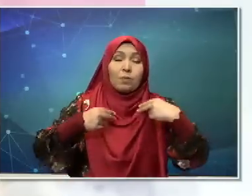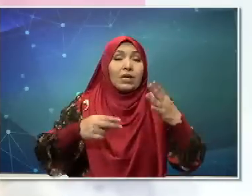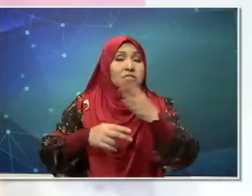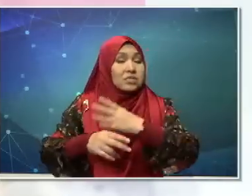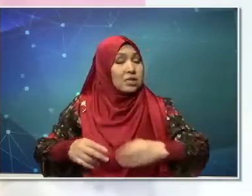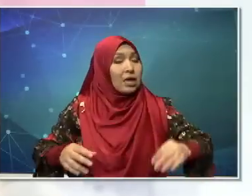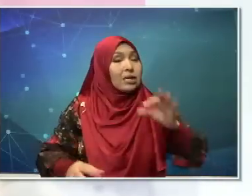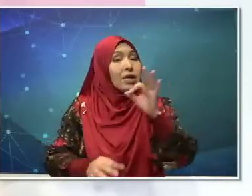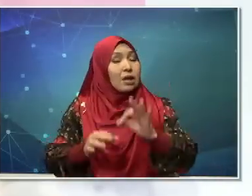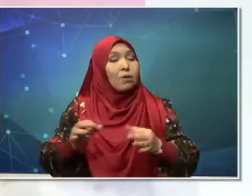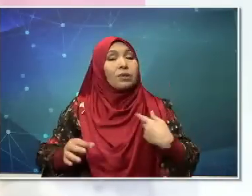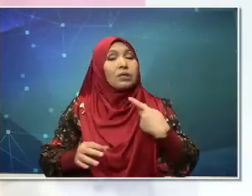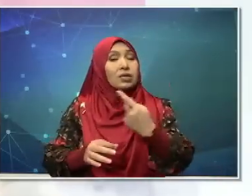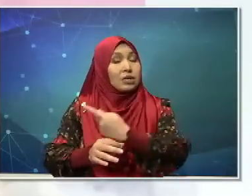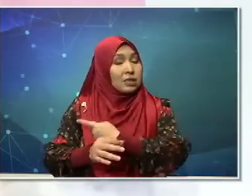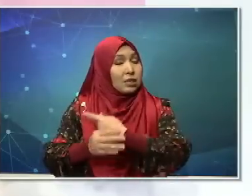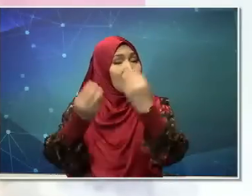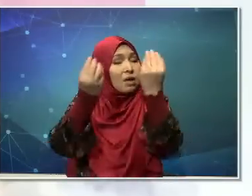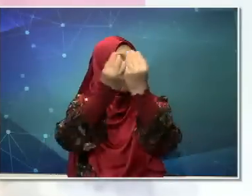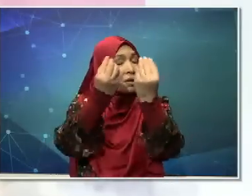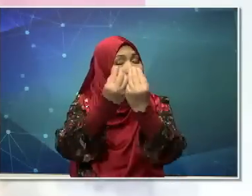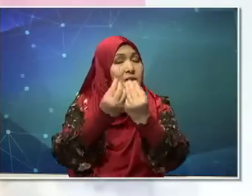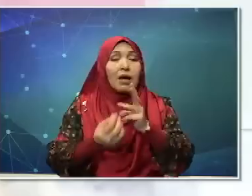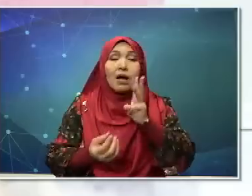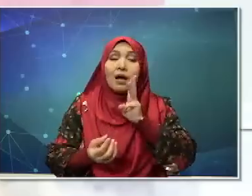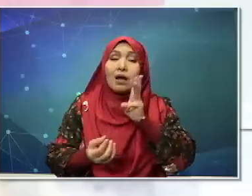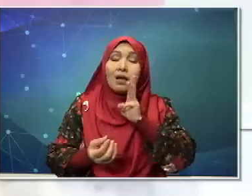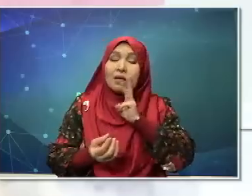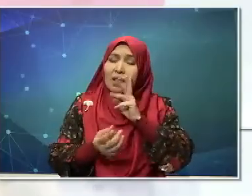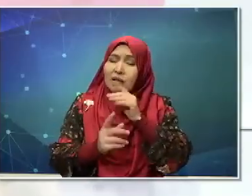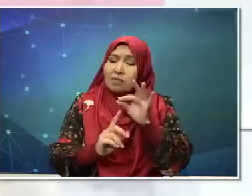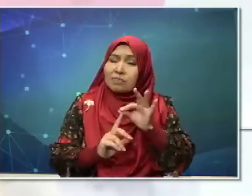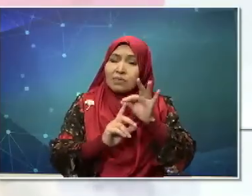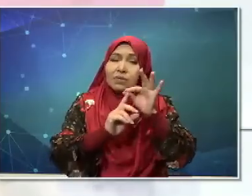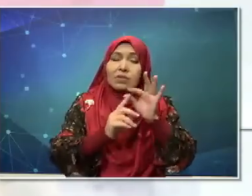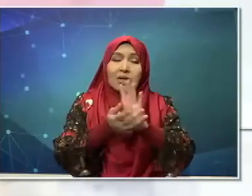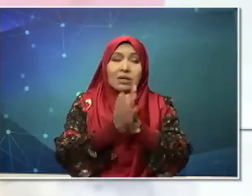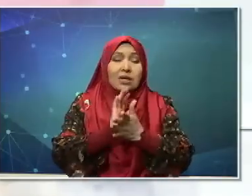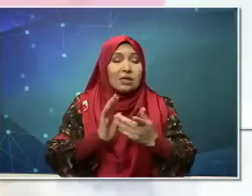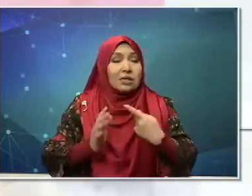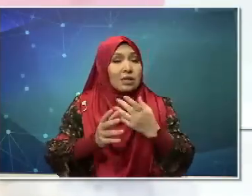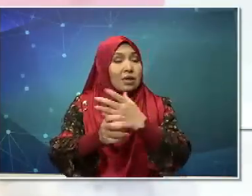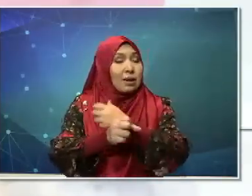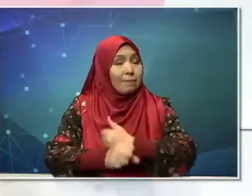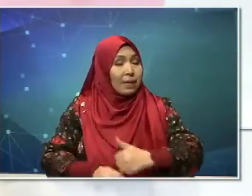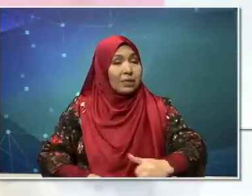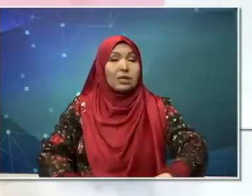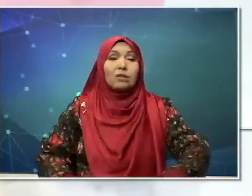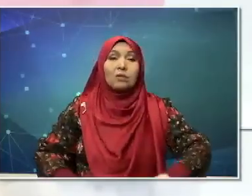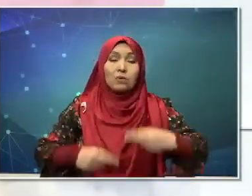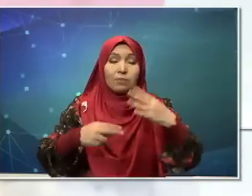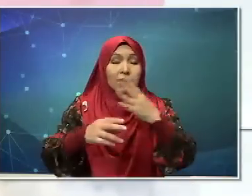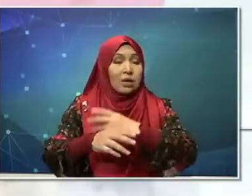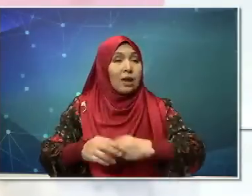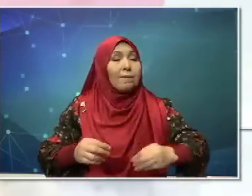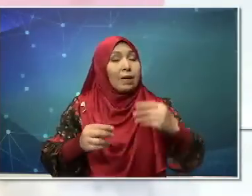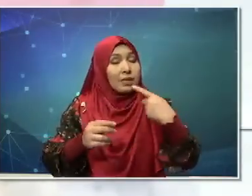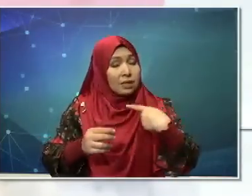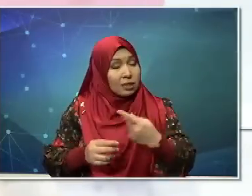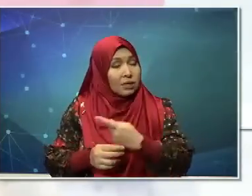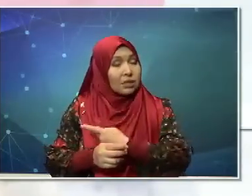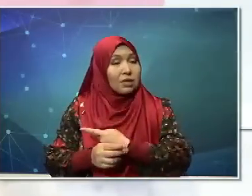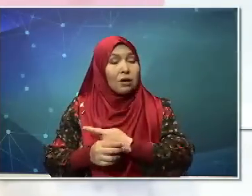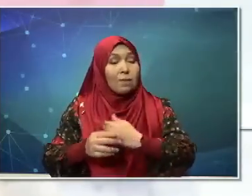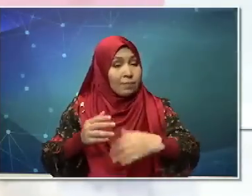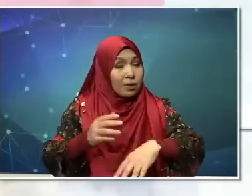kalau kita juga dengan kadar air yang ke tentu maka kita hidup dan dapat pula kita keluar